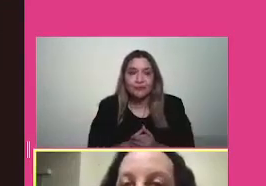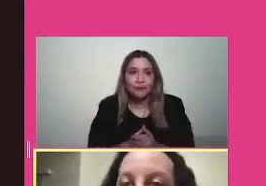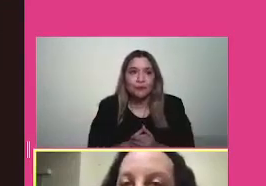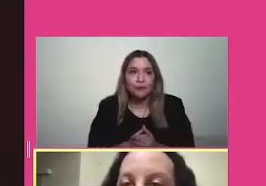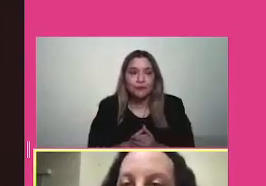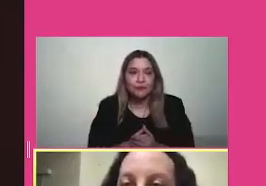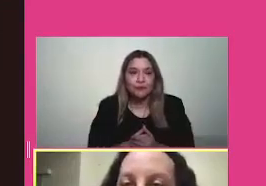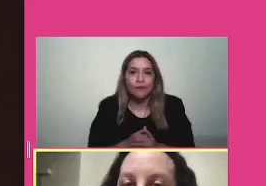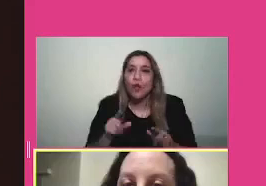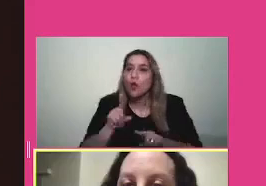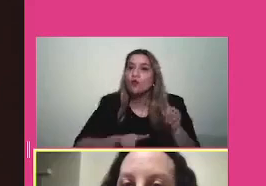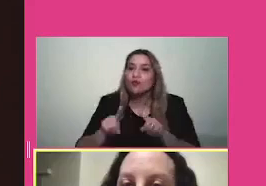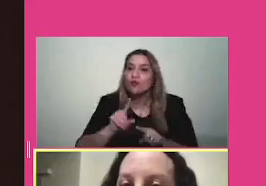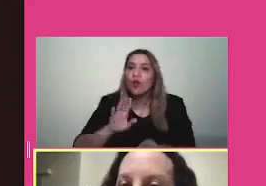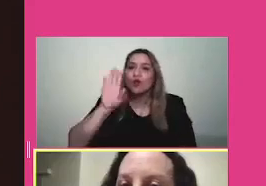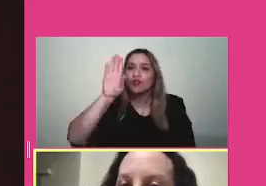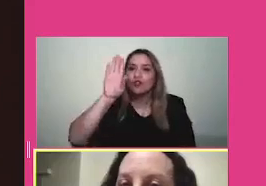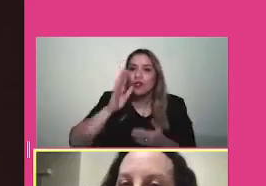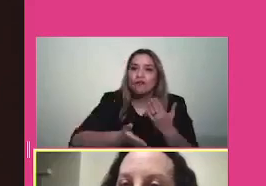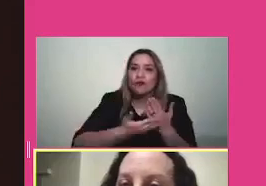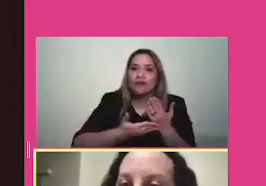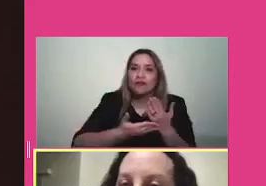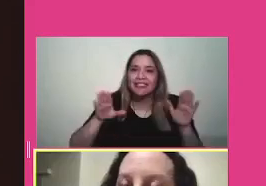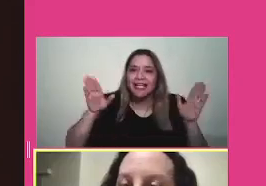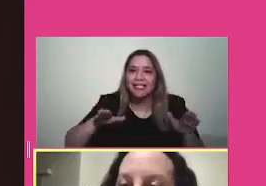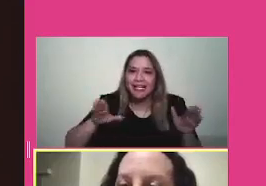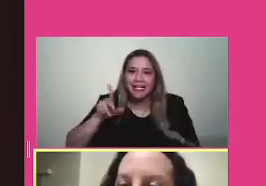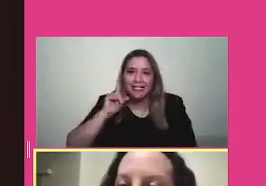Ποιος μπορεί να βοηθήσει την Αγγελική?